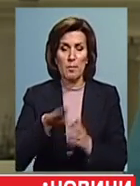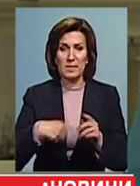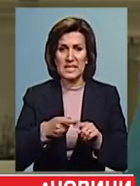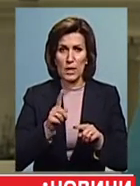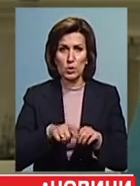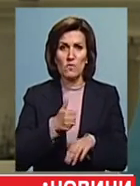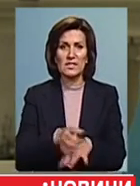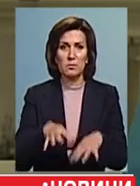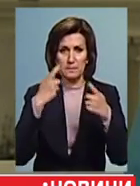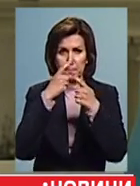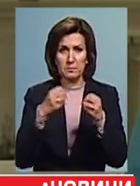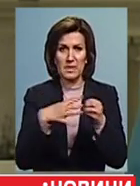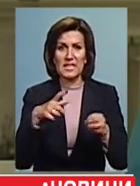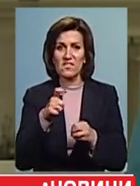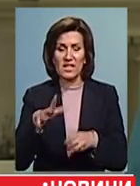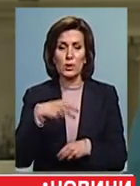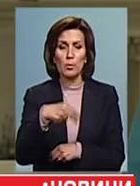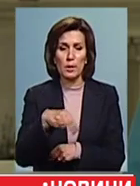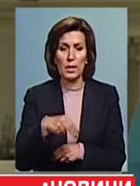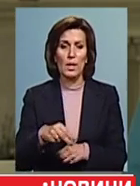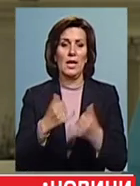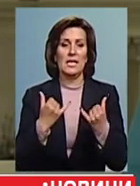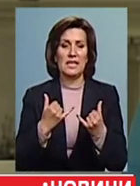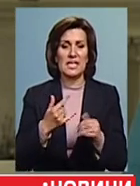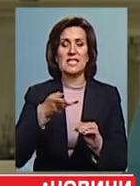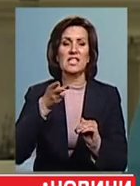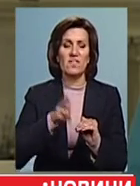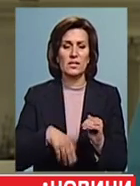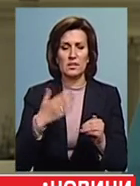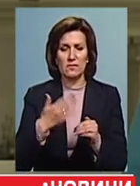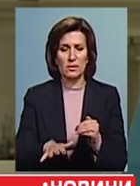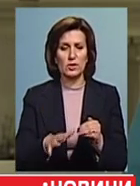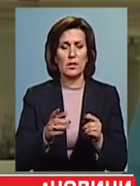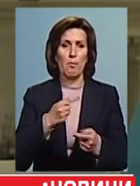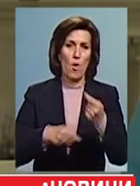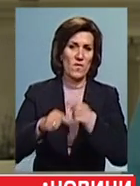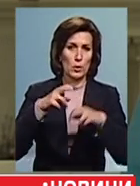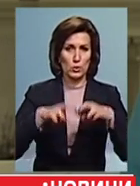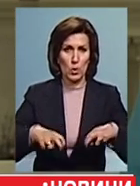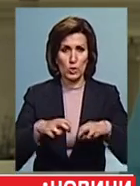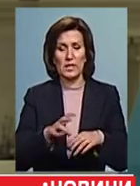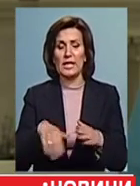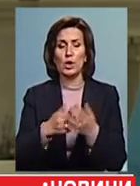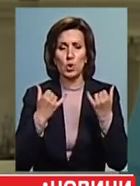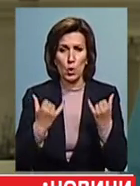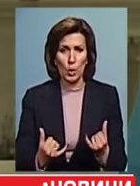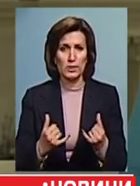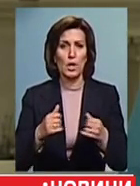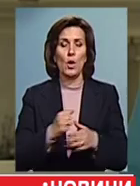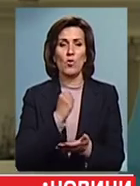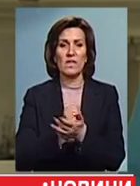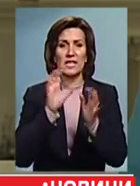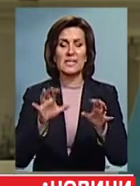Після цього спікер оголосив 15-хвилинну перерву. Нині вона завершилась і вже повернулись до розгляду. Проте і досі